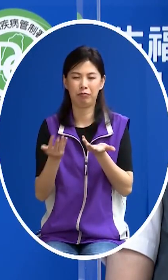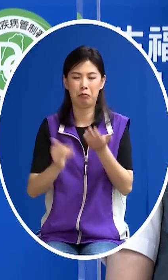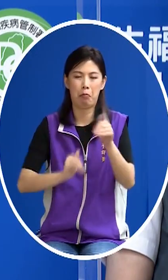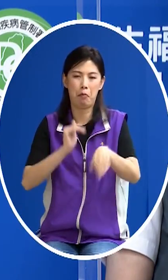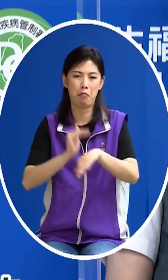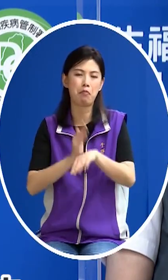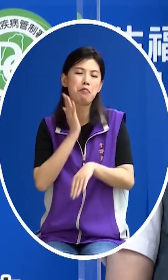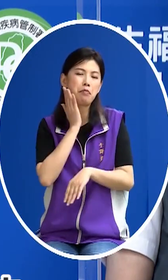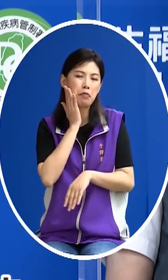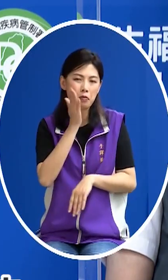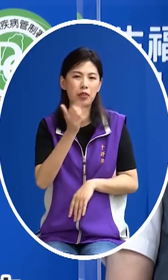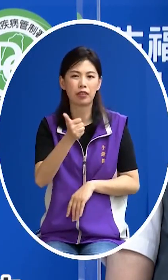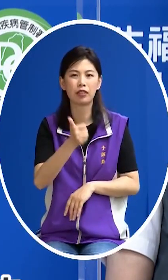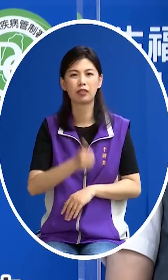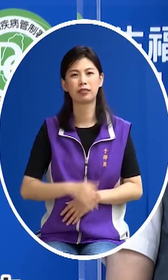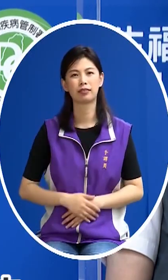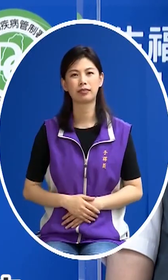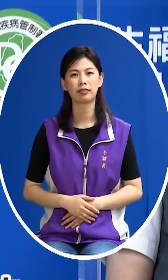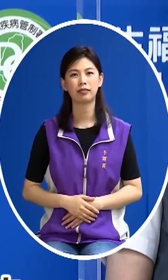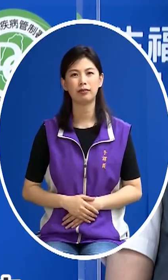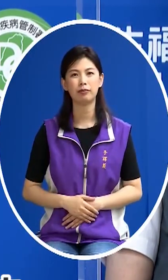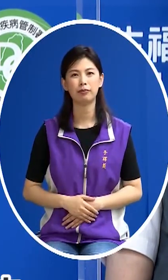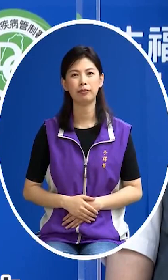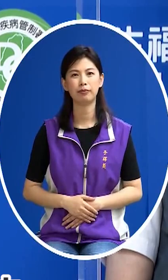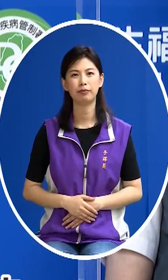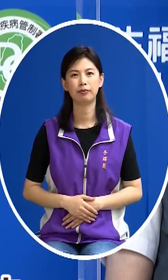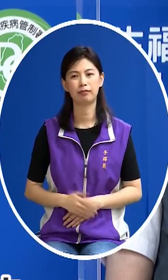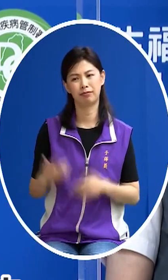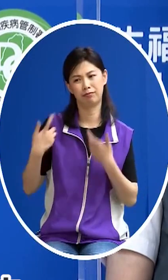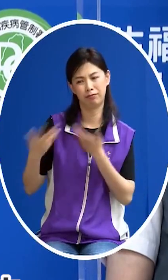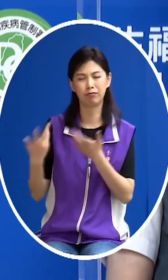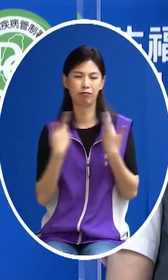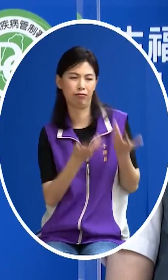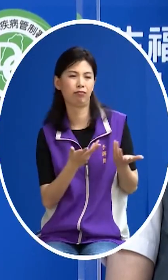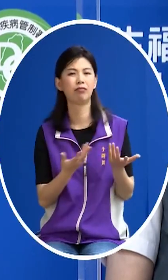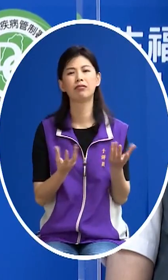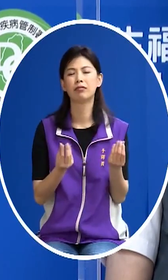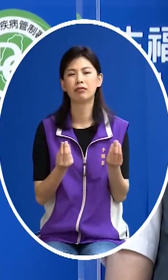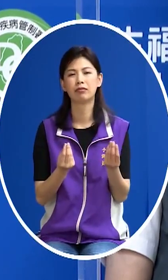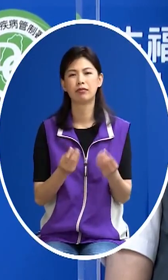顺畅，所以也没有什么这样子退来退去，就你